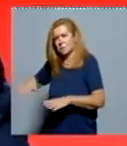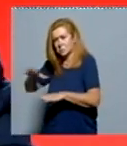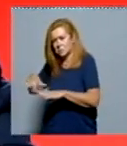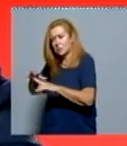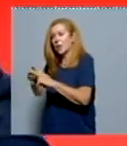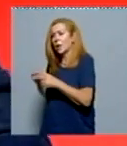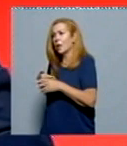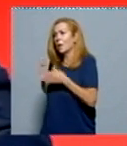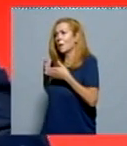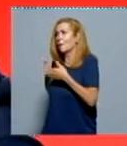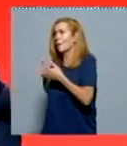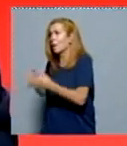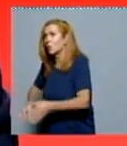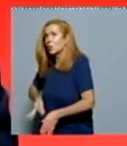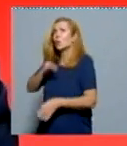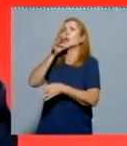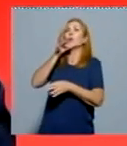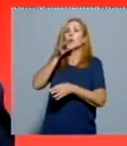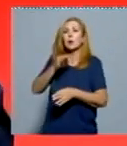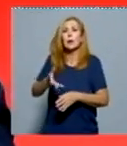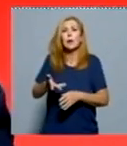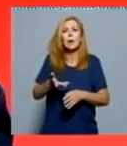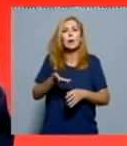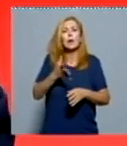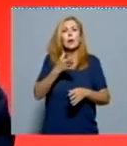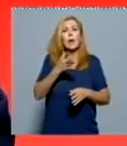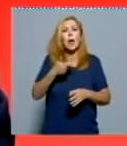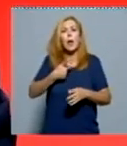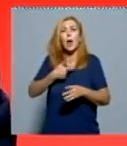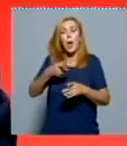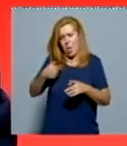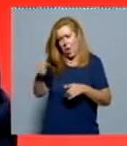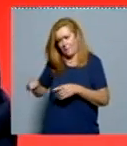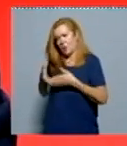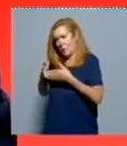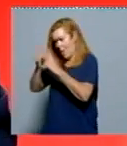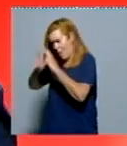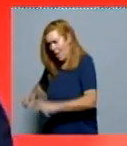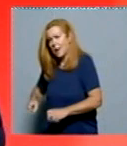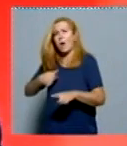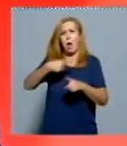οποίο διενεργεί έρευνες σε συνεννόηση με τη χώρα μας.